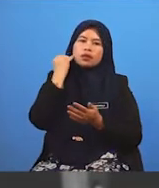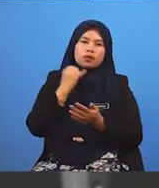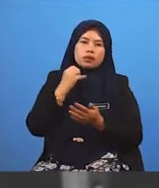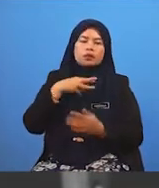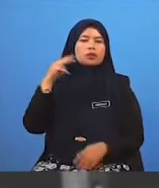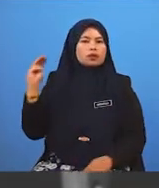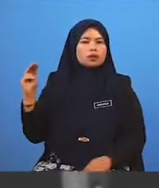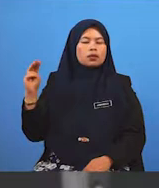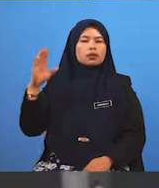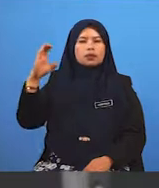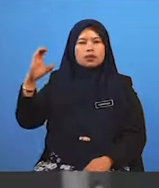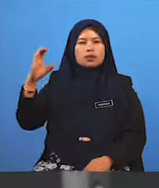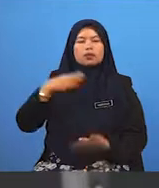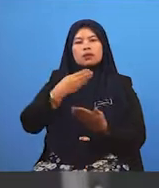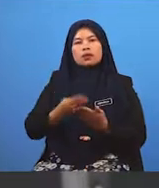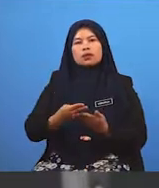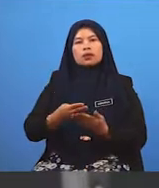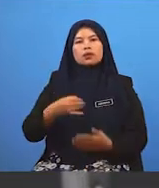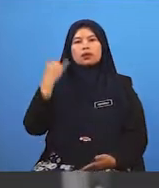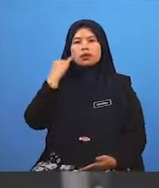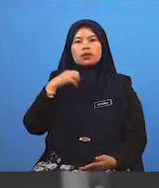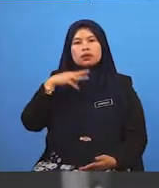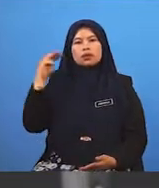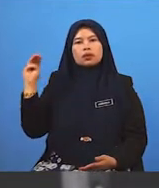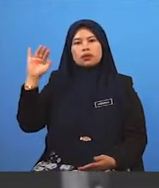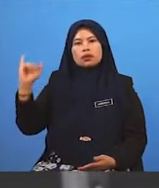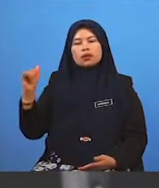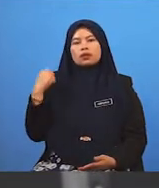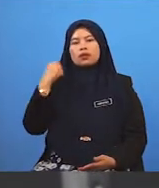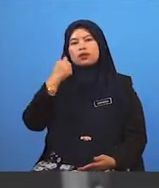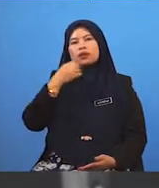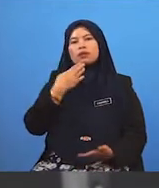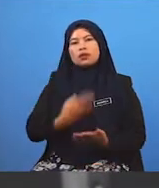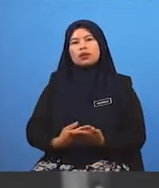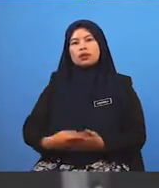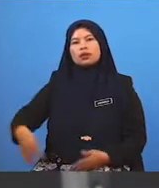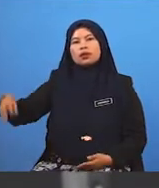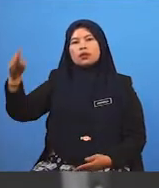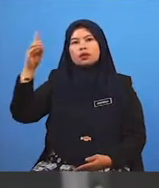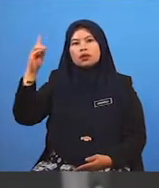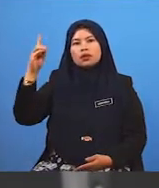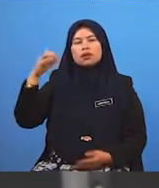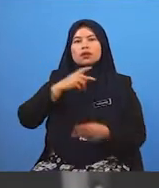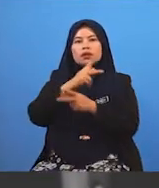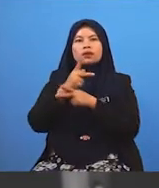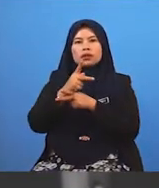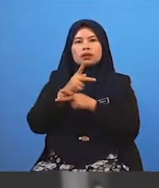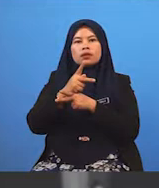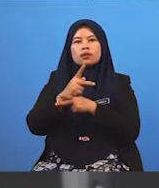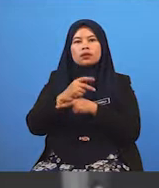C. Bagi isteri mereka yang berakhlak baik, D. Menjaga akhlak anak perempuan mereka.